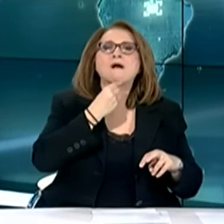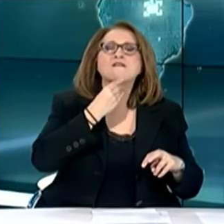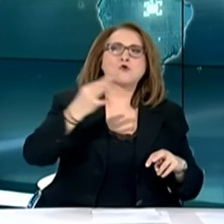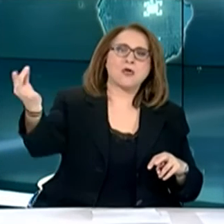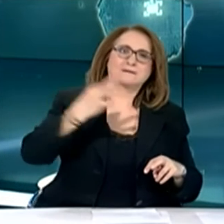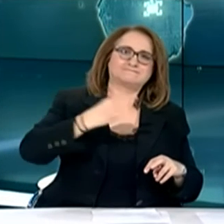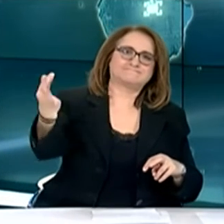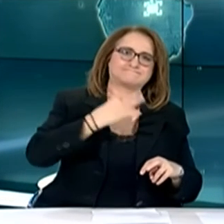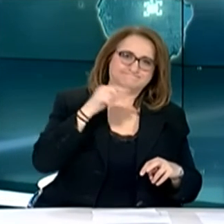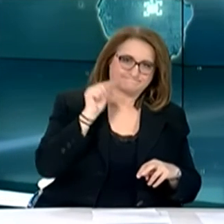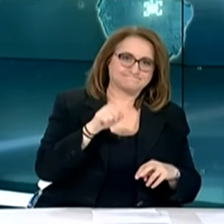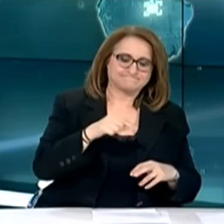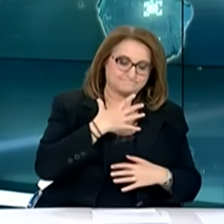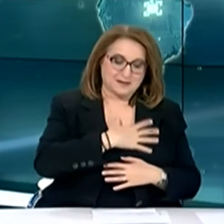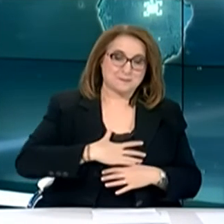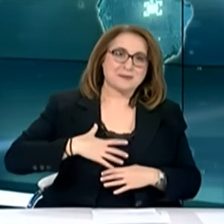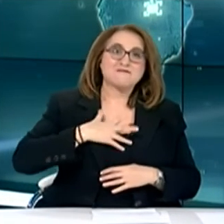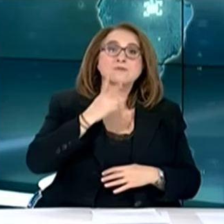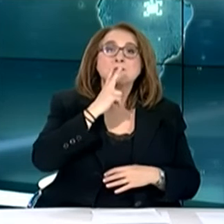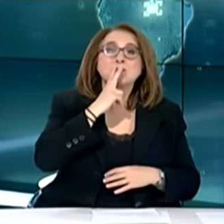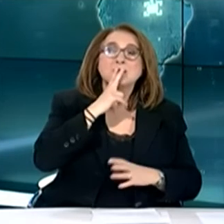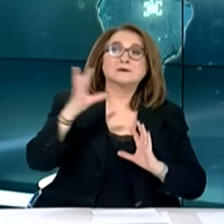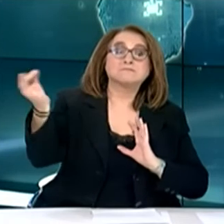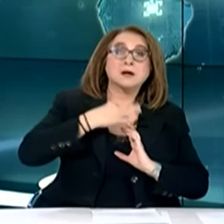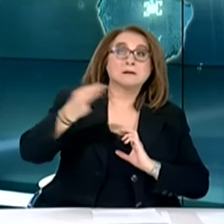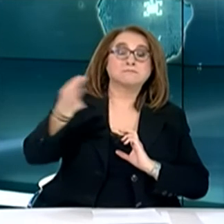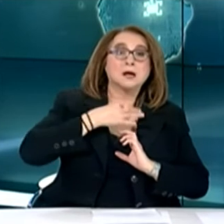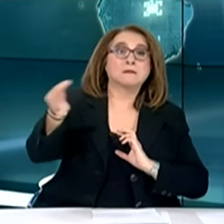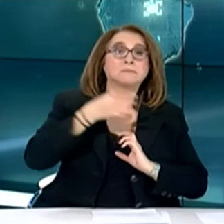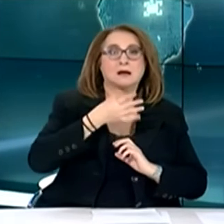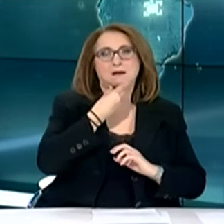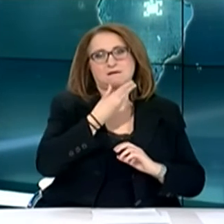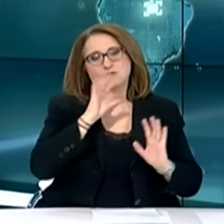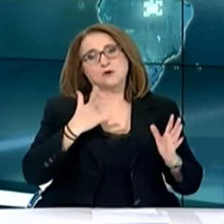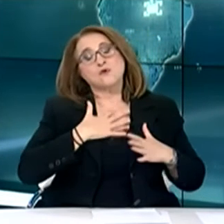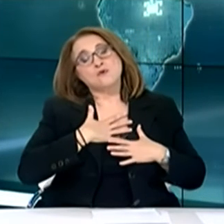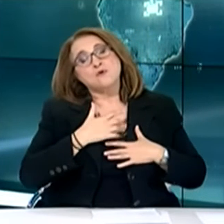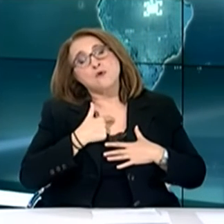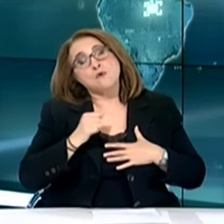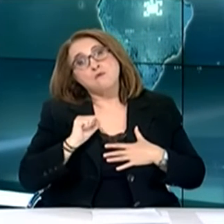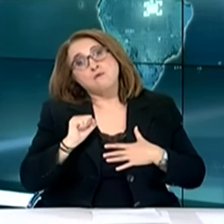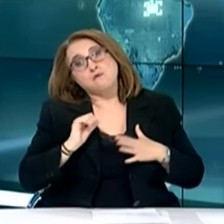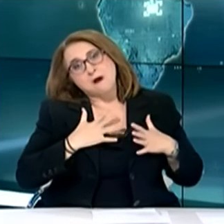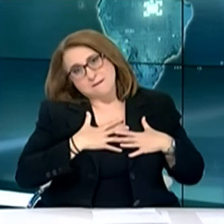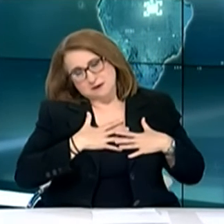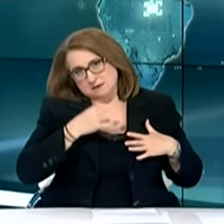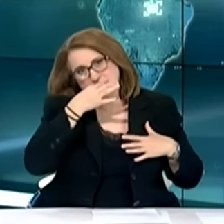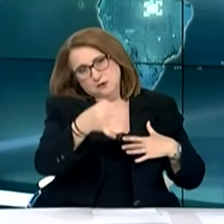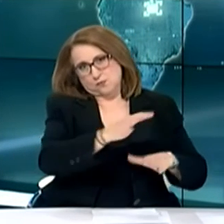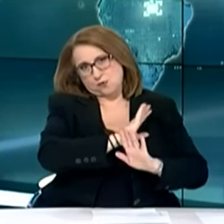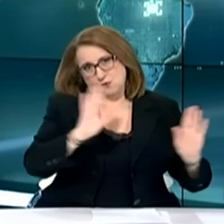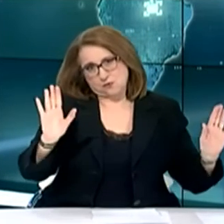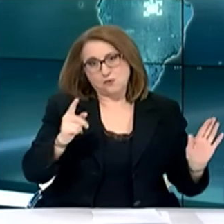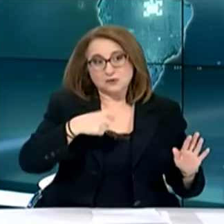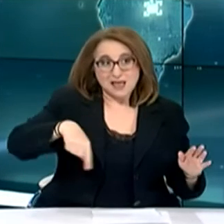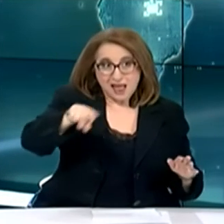Φοβάμαι για τους καπνιστές, πρέπει να το πω αυτό, ότι μπορεί να εκτεθούν ευκολότερα. Όχι αναγκαστικά ότι θα νοσήσουν βαρύτερα, αλλά να εκτεθούν και να νοσήσουν